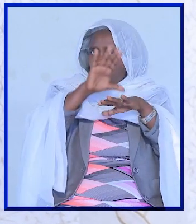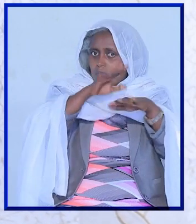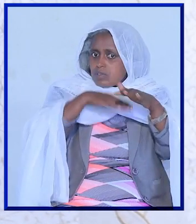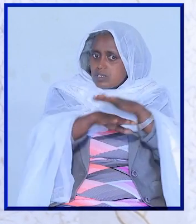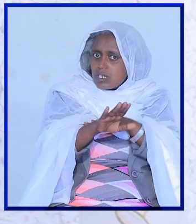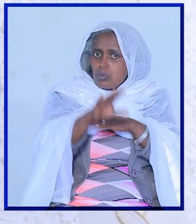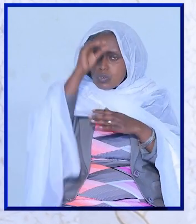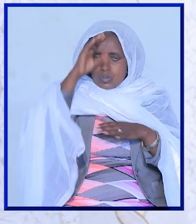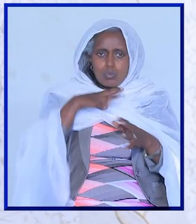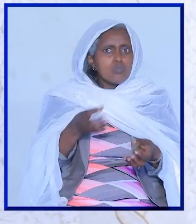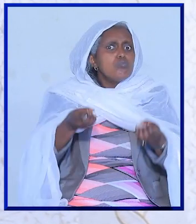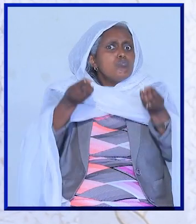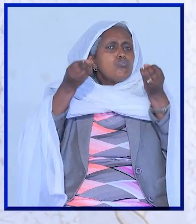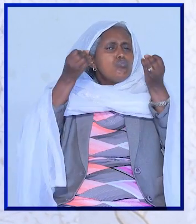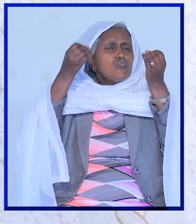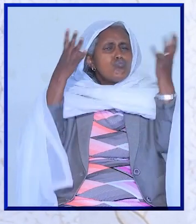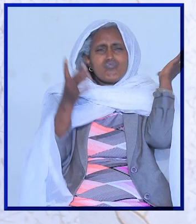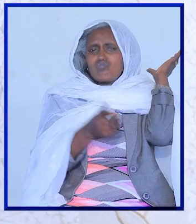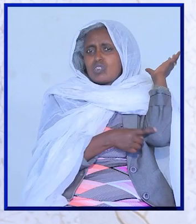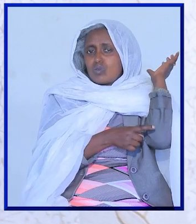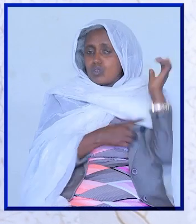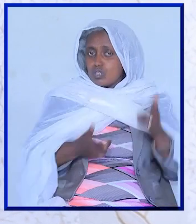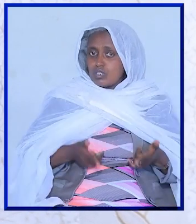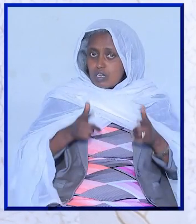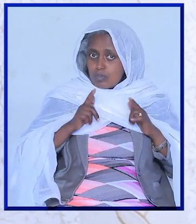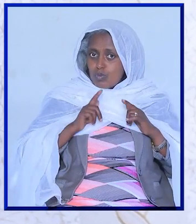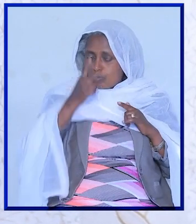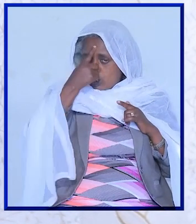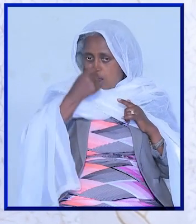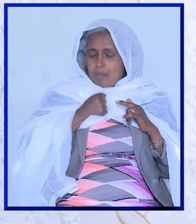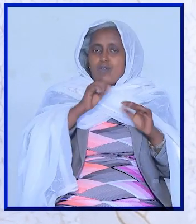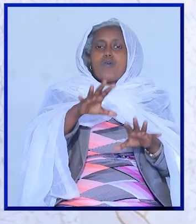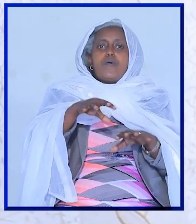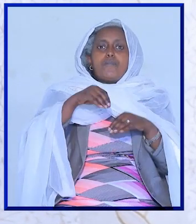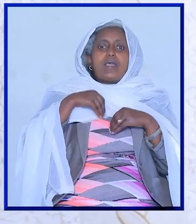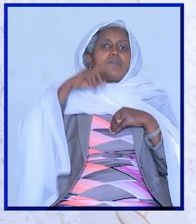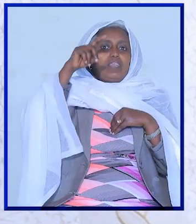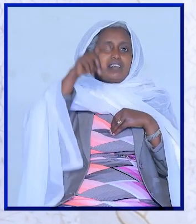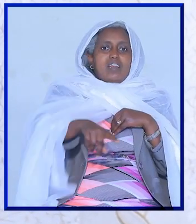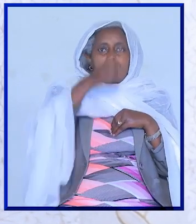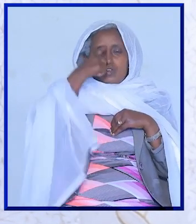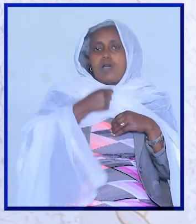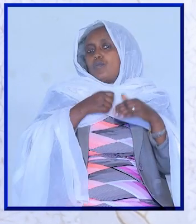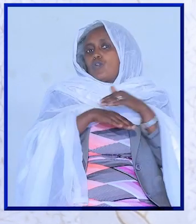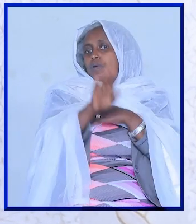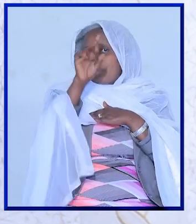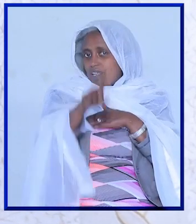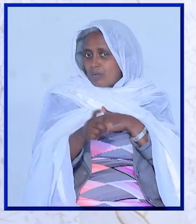ሰዎች ብዙ ፈተናዎች እንደሚኖሩባቸው አምነው መቀበል እንዳለባቸው አምነው መግባት